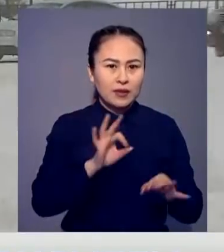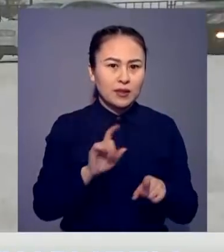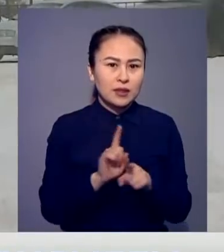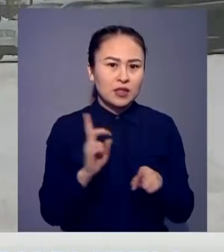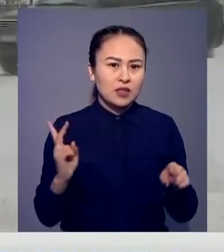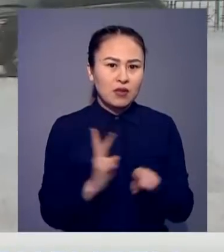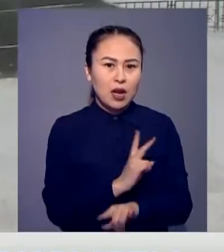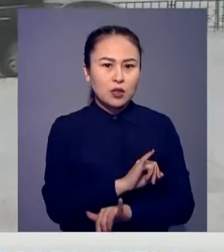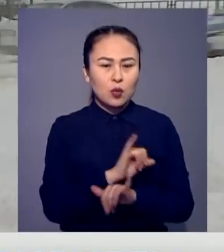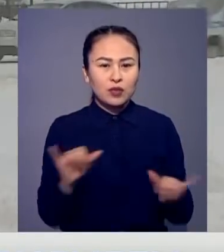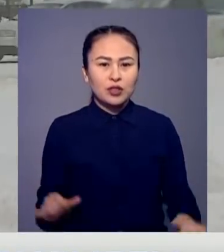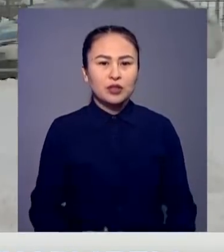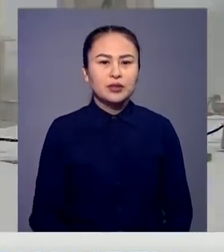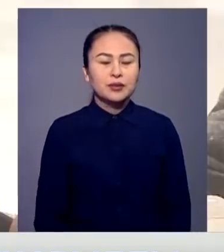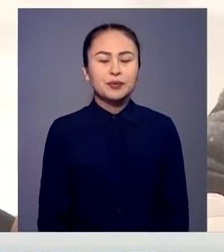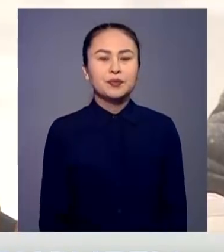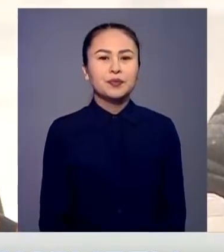әдеттегіден 2 есе көп.